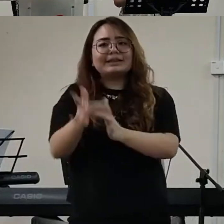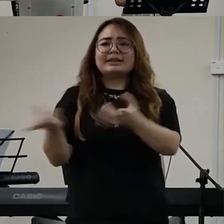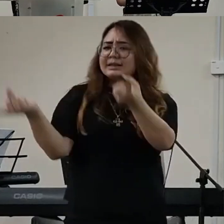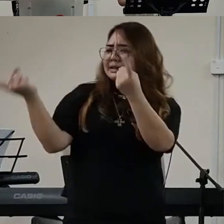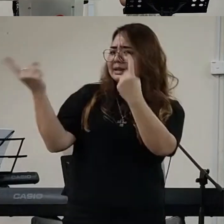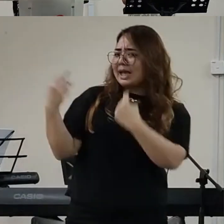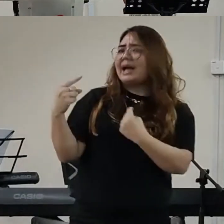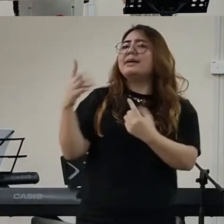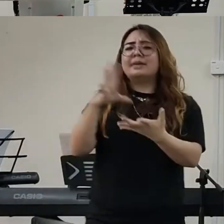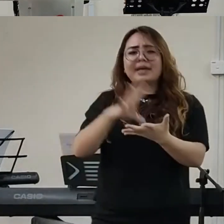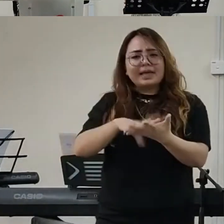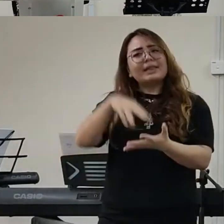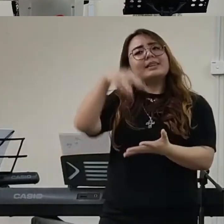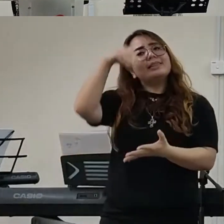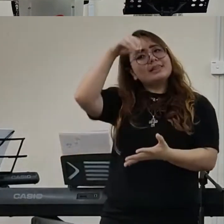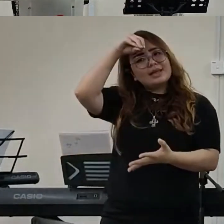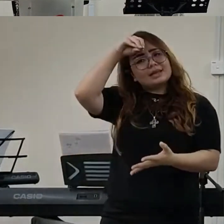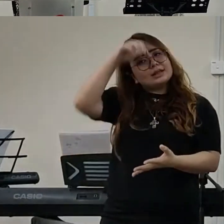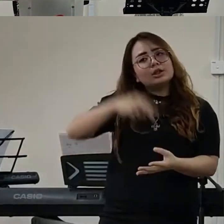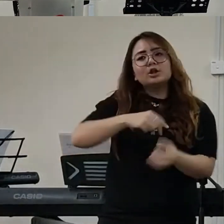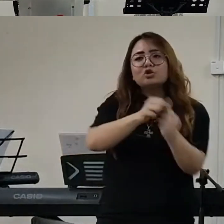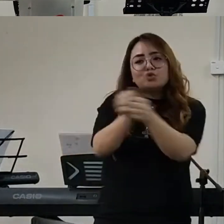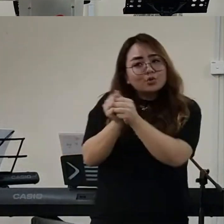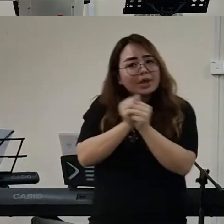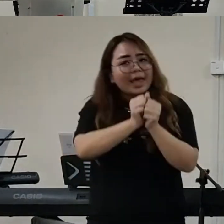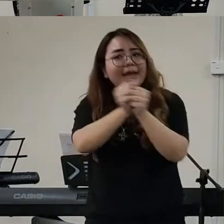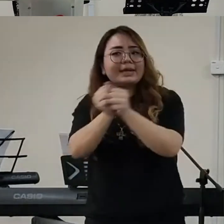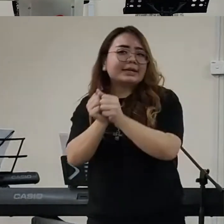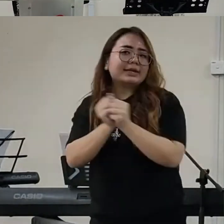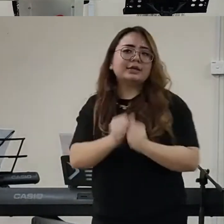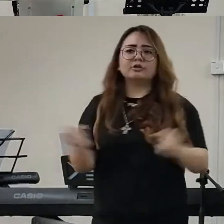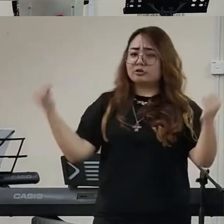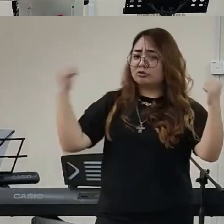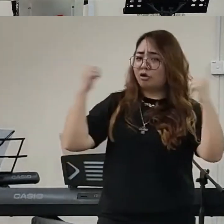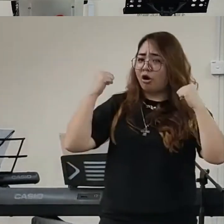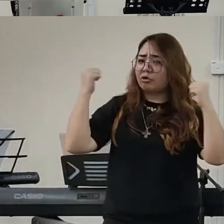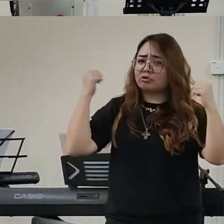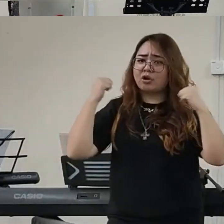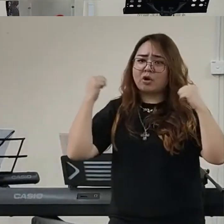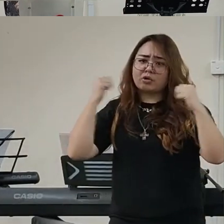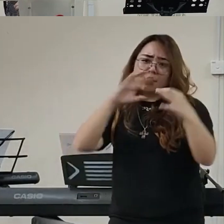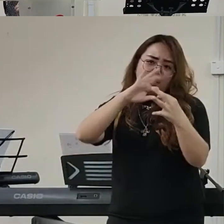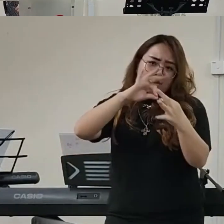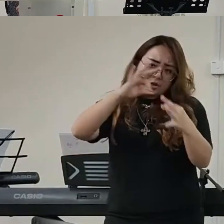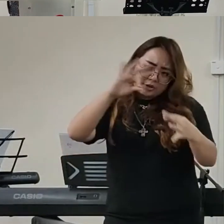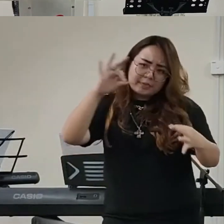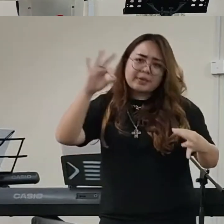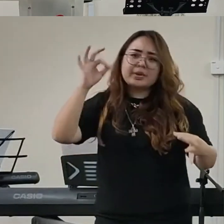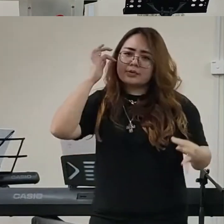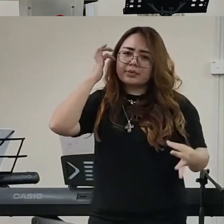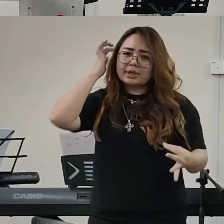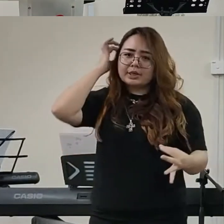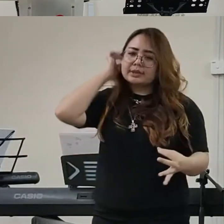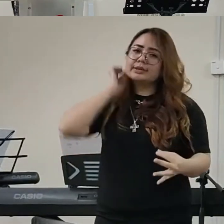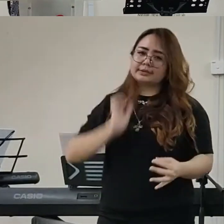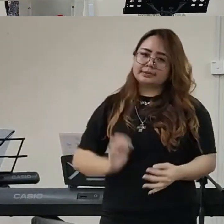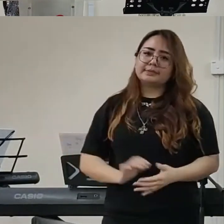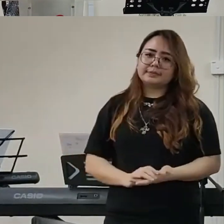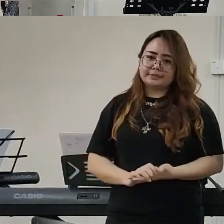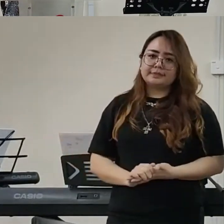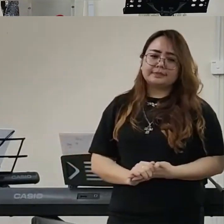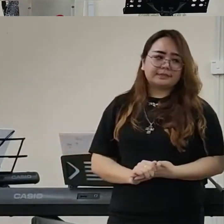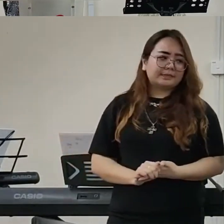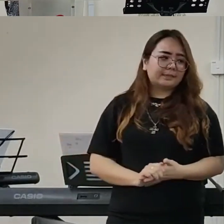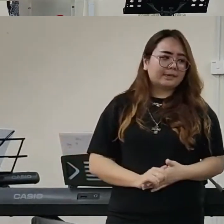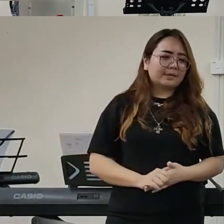经相信耶稣了吗？他说是的。然后问他你有没有去教会，他没有去教会。然后今天你问那个人问题呢，其实这不是一个凑